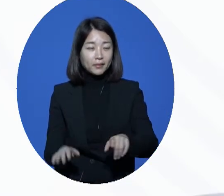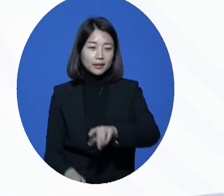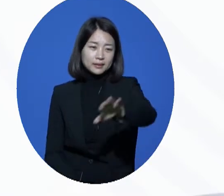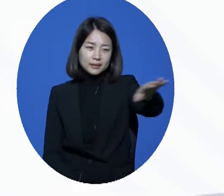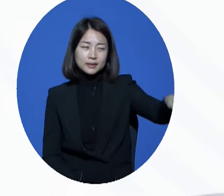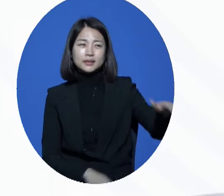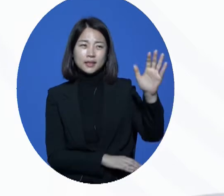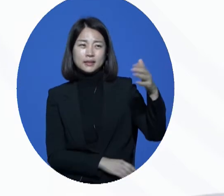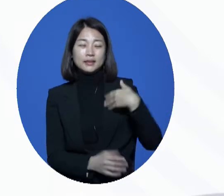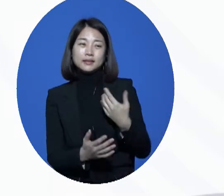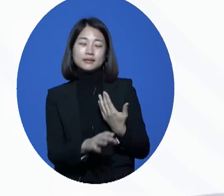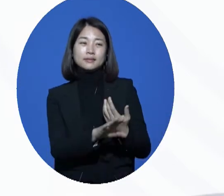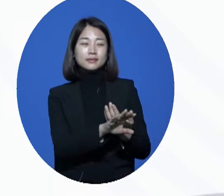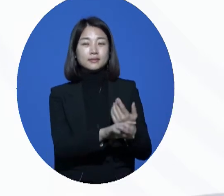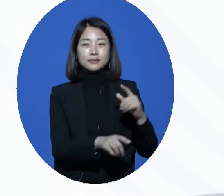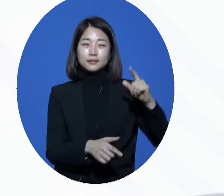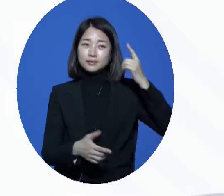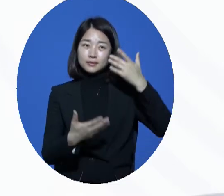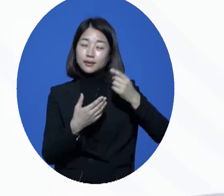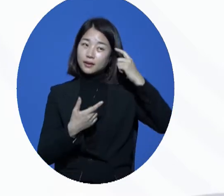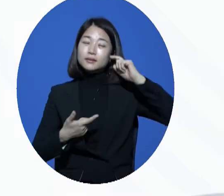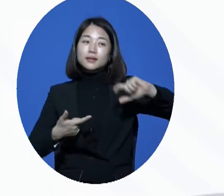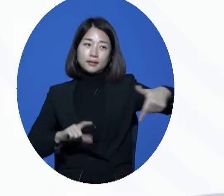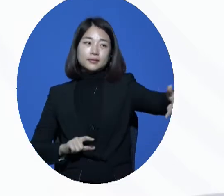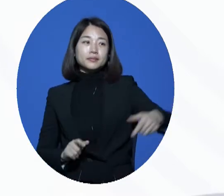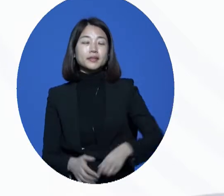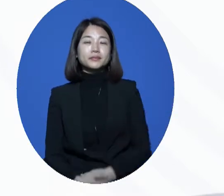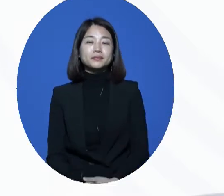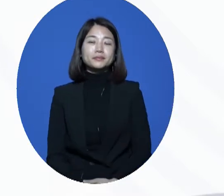속해 있는 사람들의 이야기라고 생각합니다.